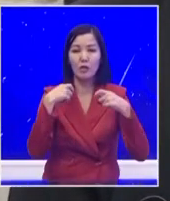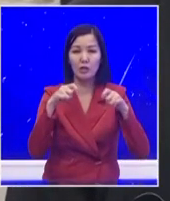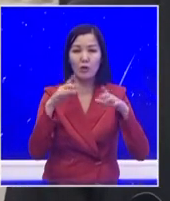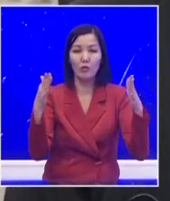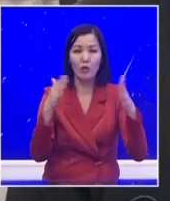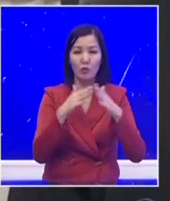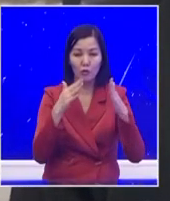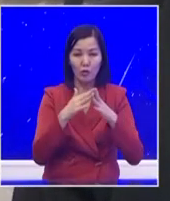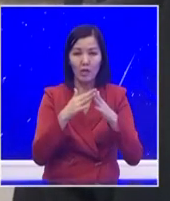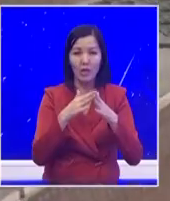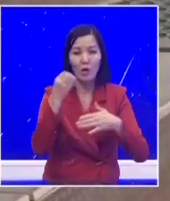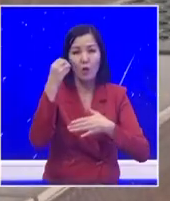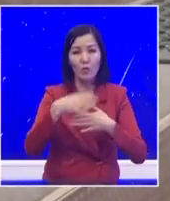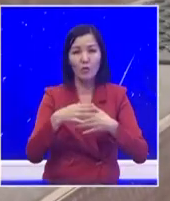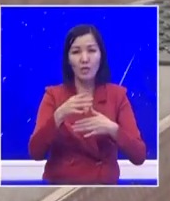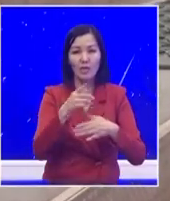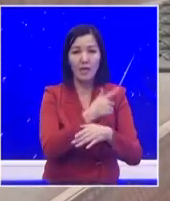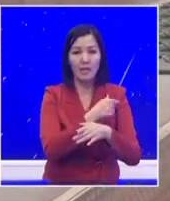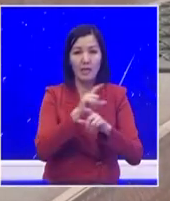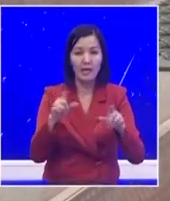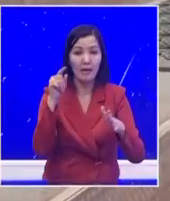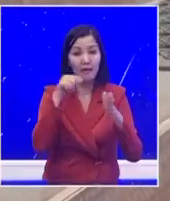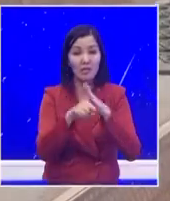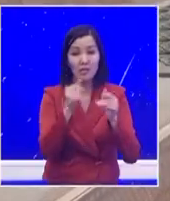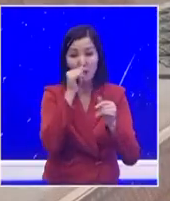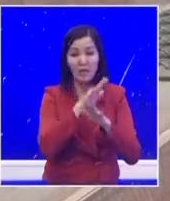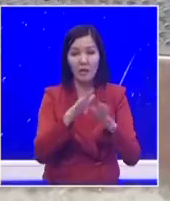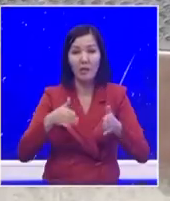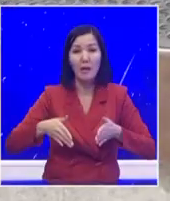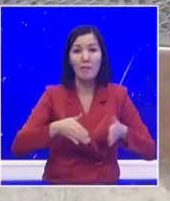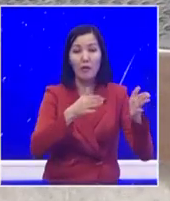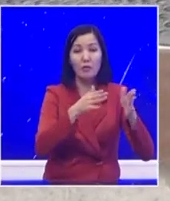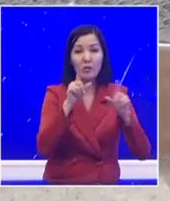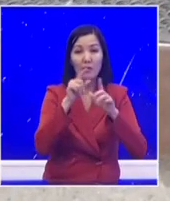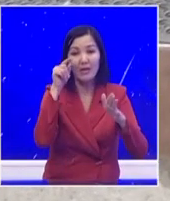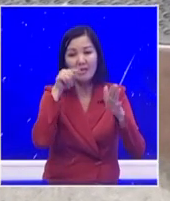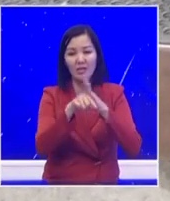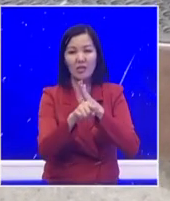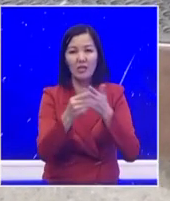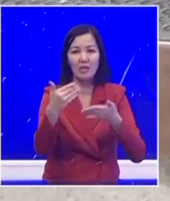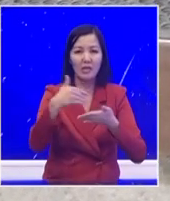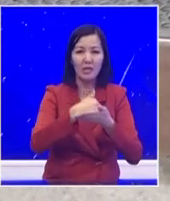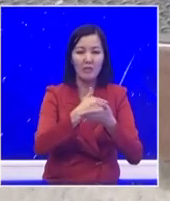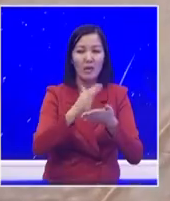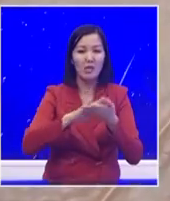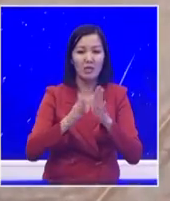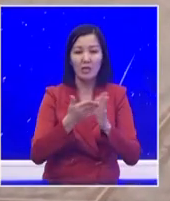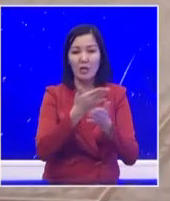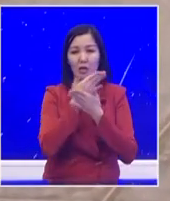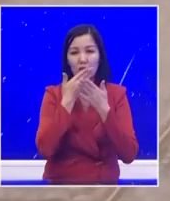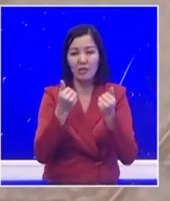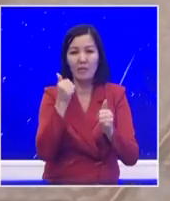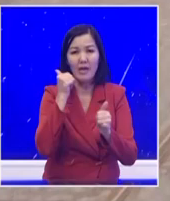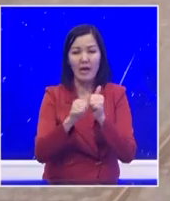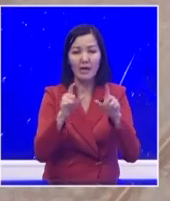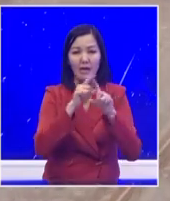тіпті орталықта орналасқан дәріханаға кіре алмады. Себебі пандус арқылы ғимаратқа кіріп шығуға жағдай қарастырылмаған. Әр